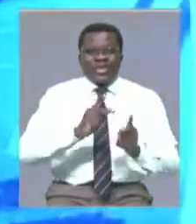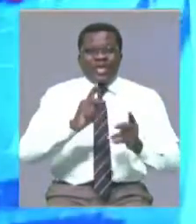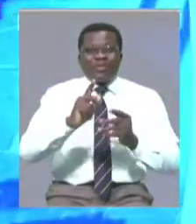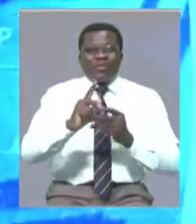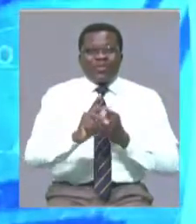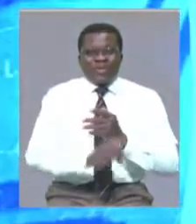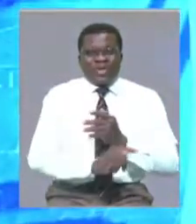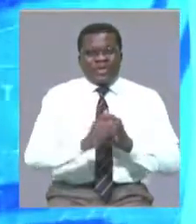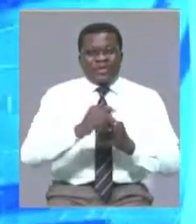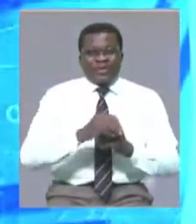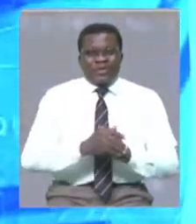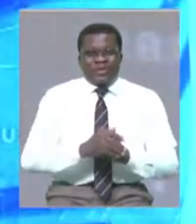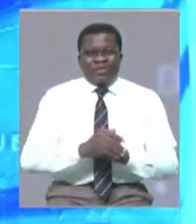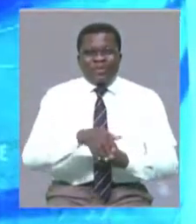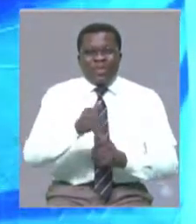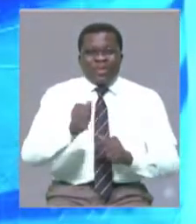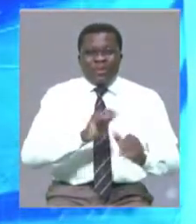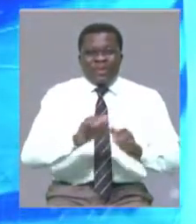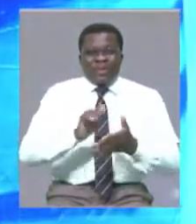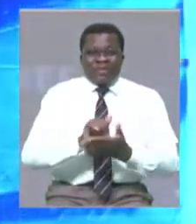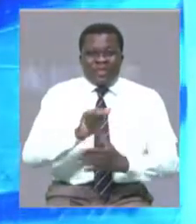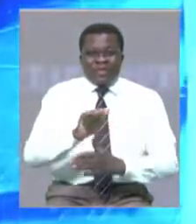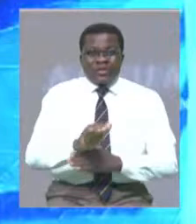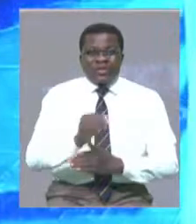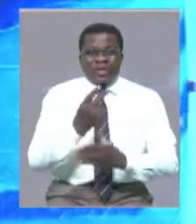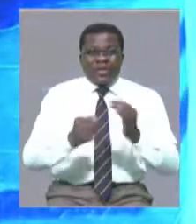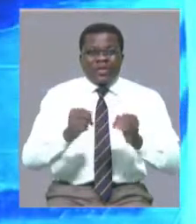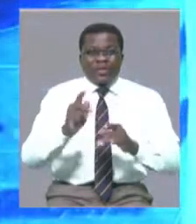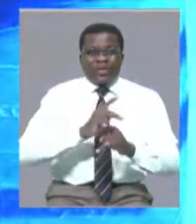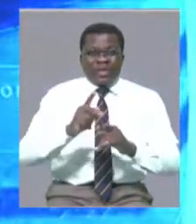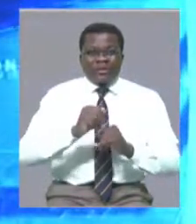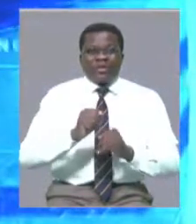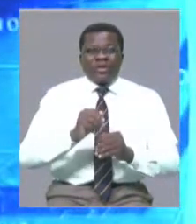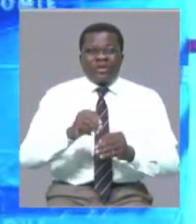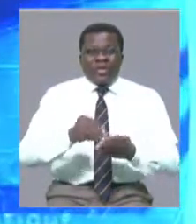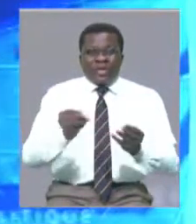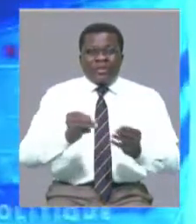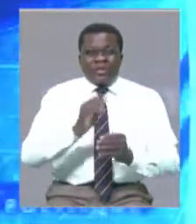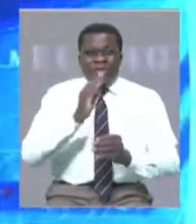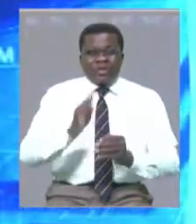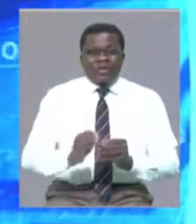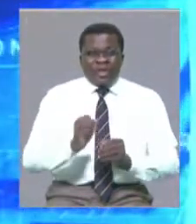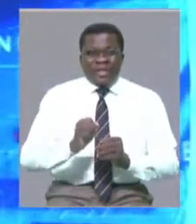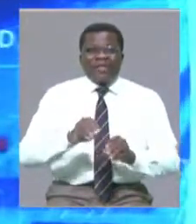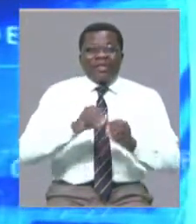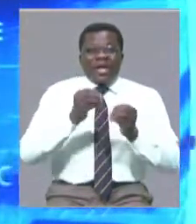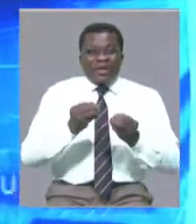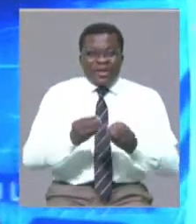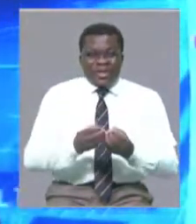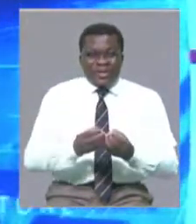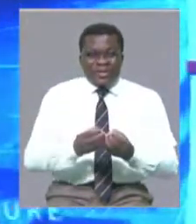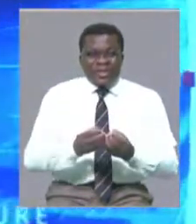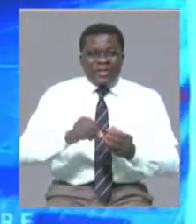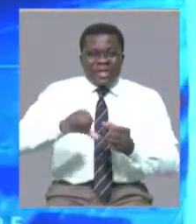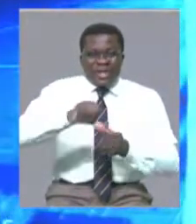populations. Autre actualité ce soir, l'Union des professionnels des médias du Bénin, UPMB, a organisé en collaboration avec